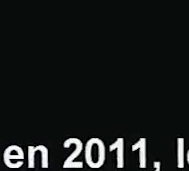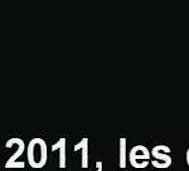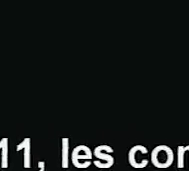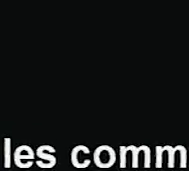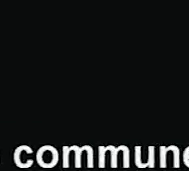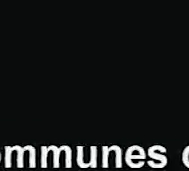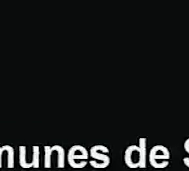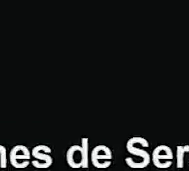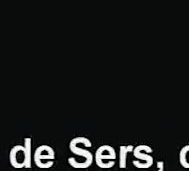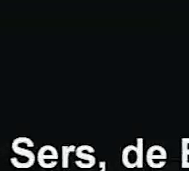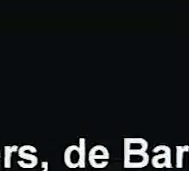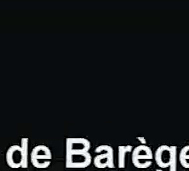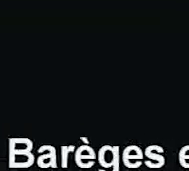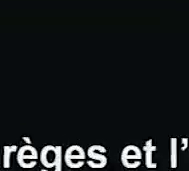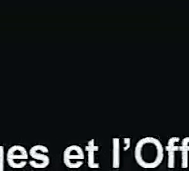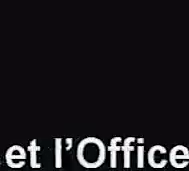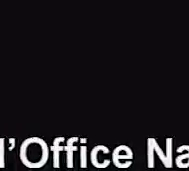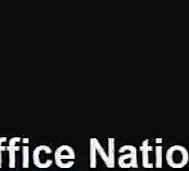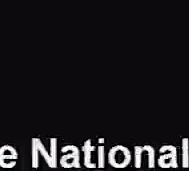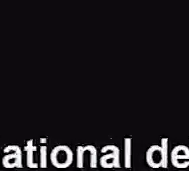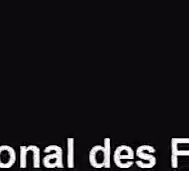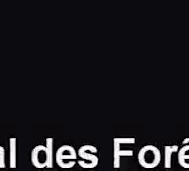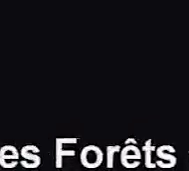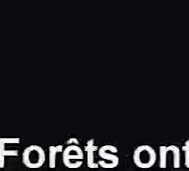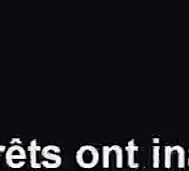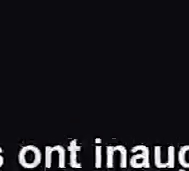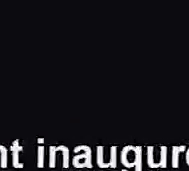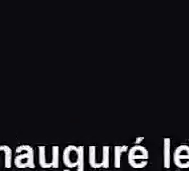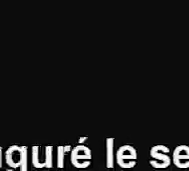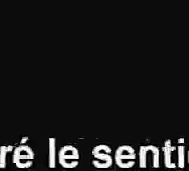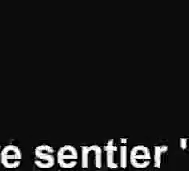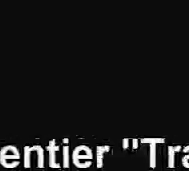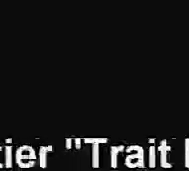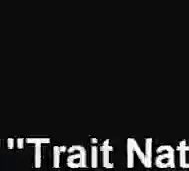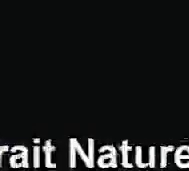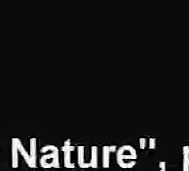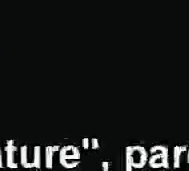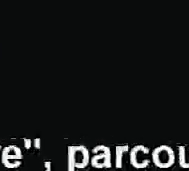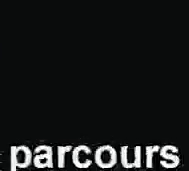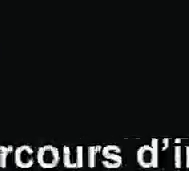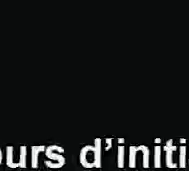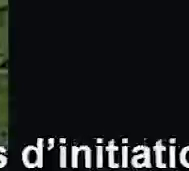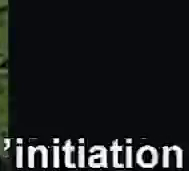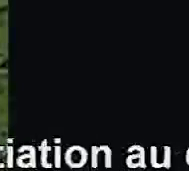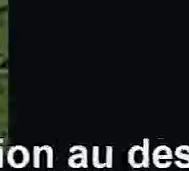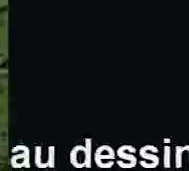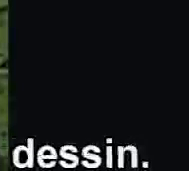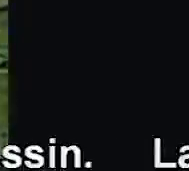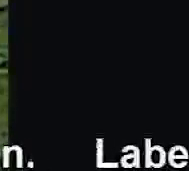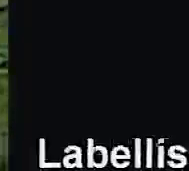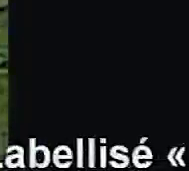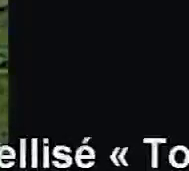en 2011, les communes de Serres, de Barège et l'Office national des forêts ont inauguré le projet Trait